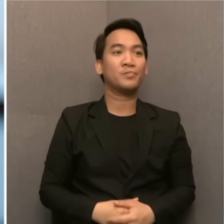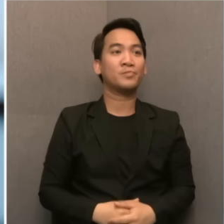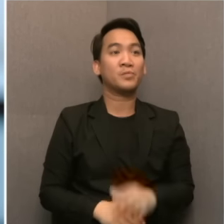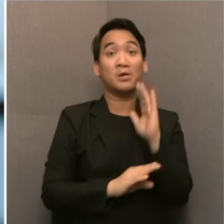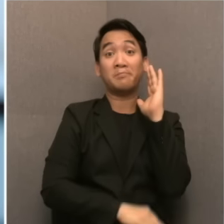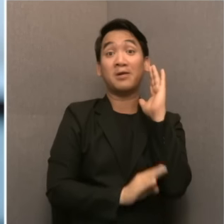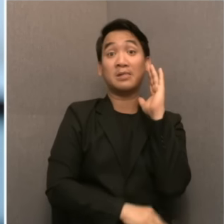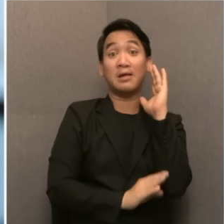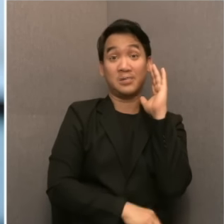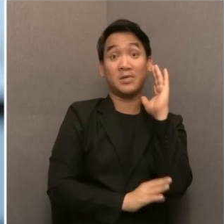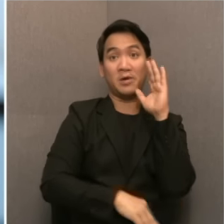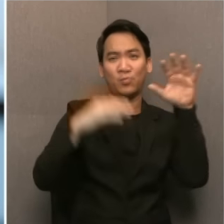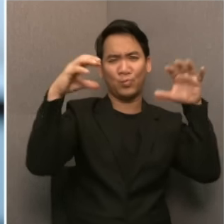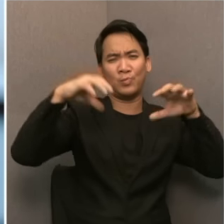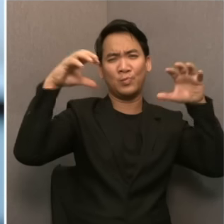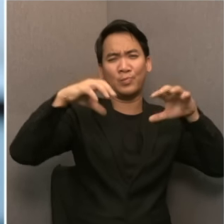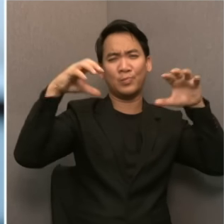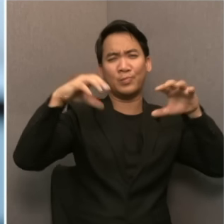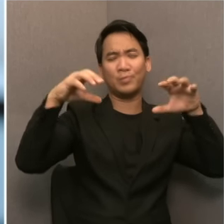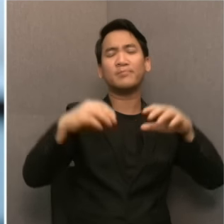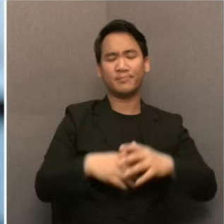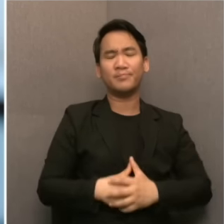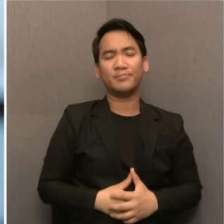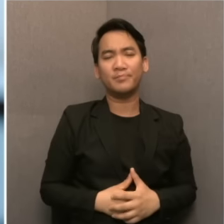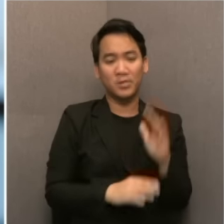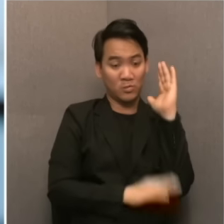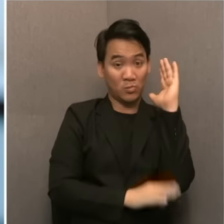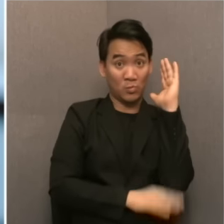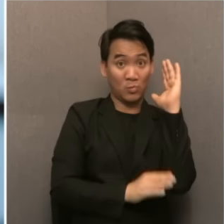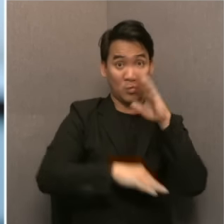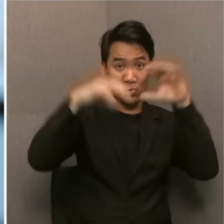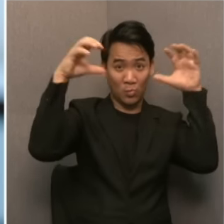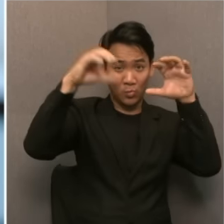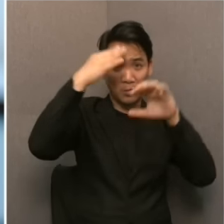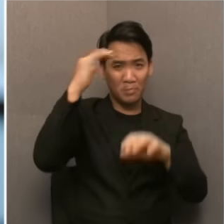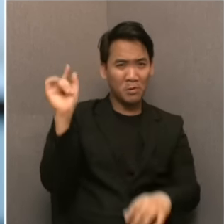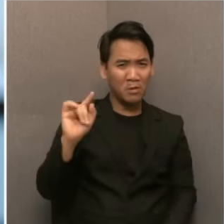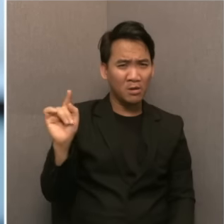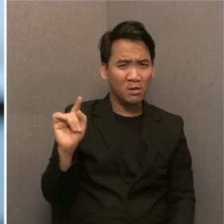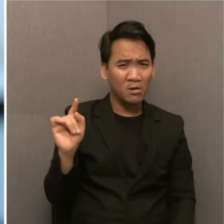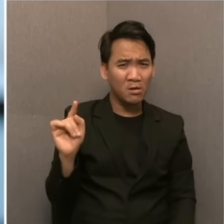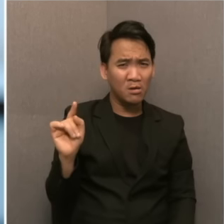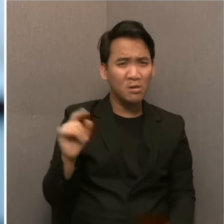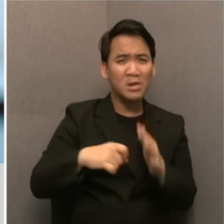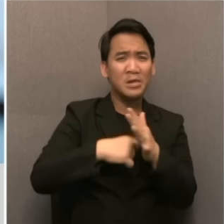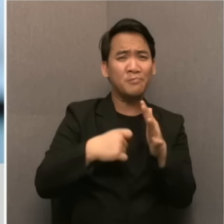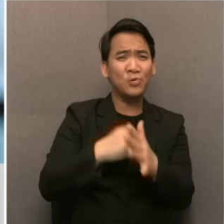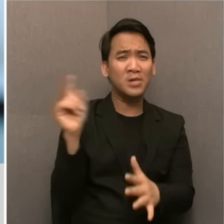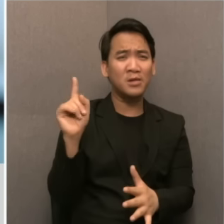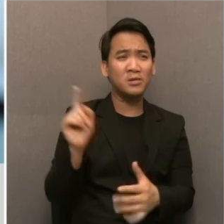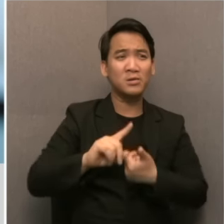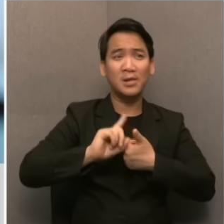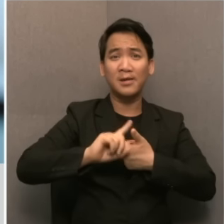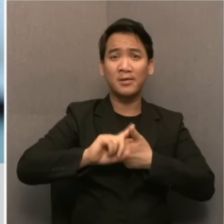ใต้จะมีฝนเพิ่มขึ้นสิ่งที่ทำให้ภาคใต้ฝนเพิ่มขึ้นก็ในขณะนี้ก็คือเนื่องจากว่าตัวปัจจัยแรกก็คือเรื่อง